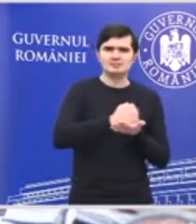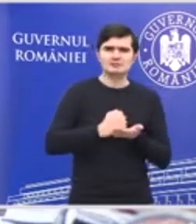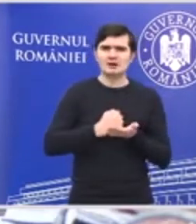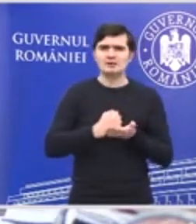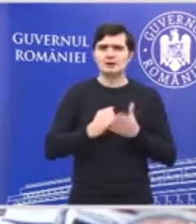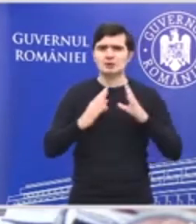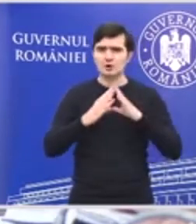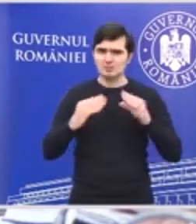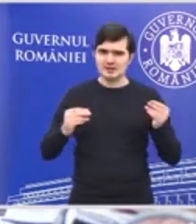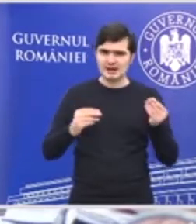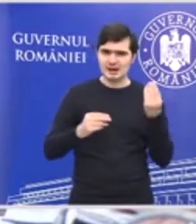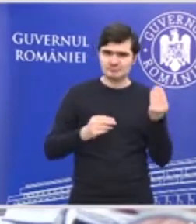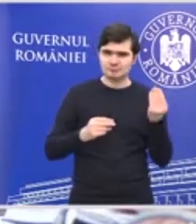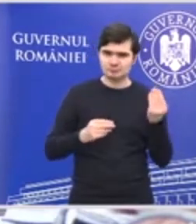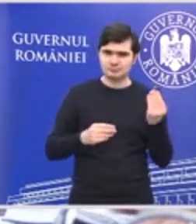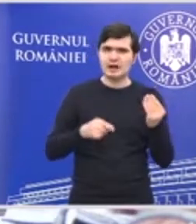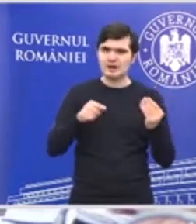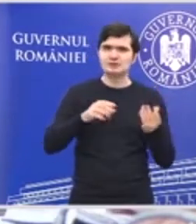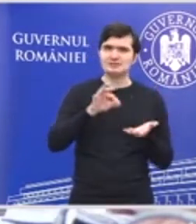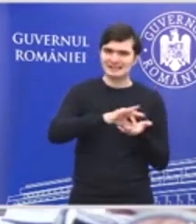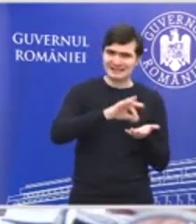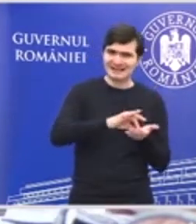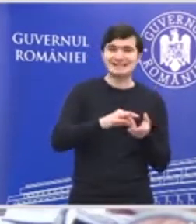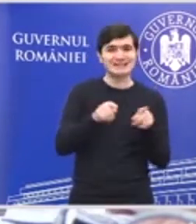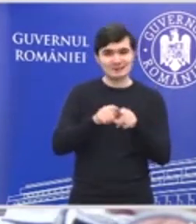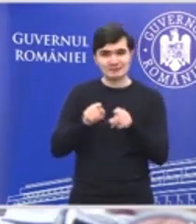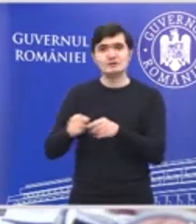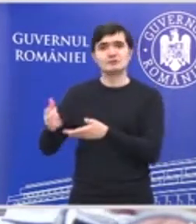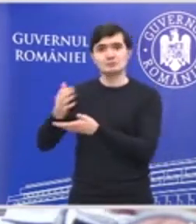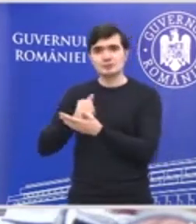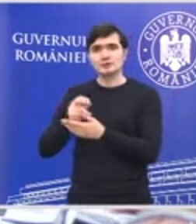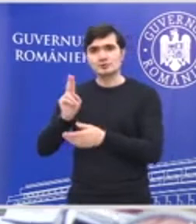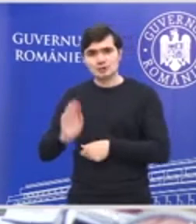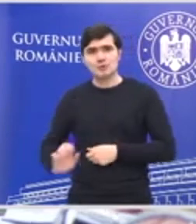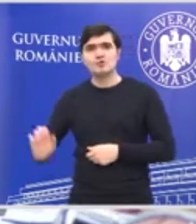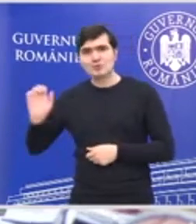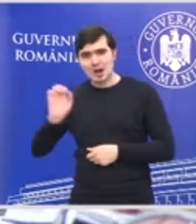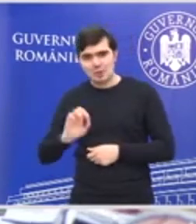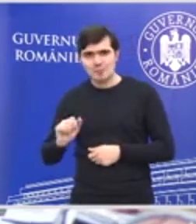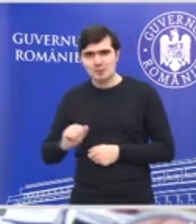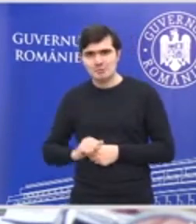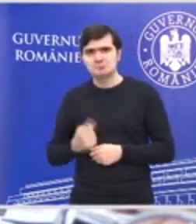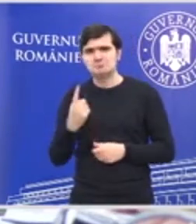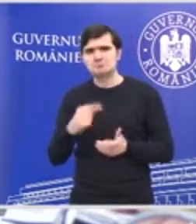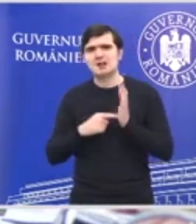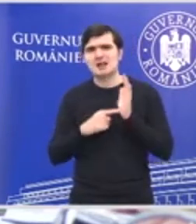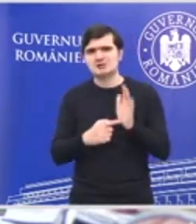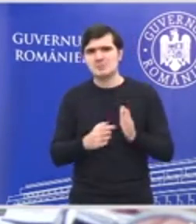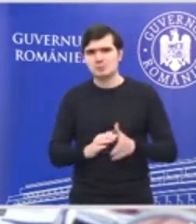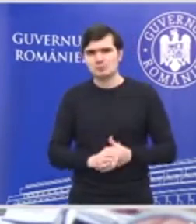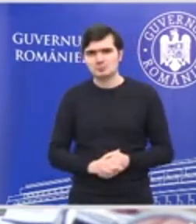nivel național sunt colectate și la nivelul Uniunii Europene. Un simplu exemplu, acea